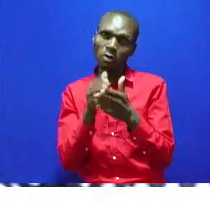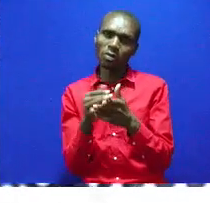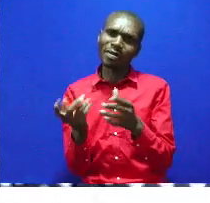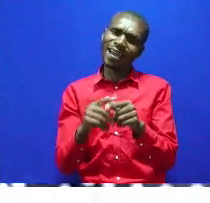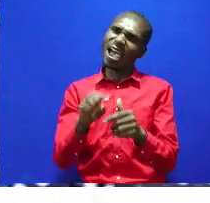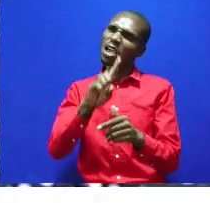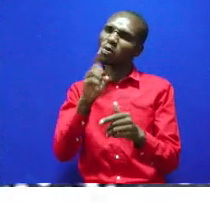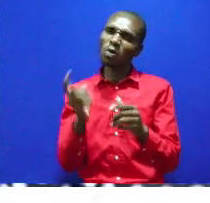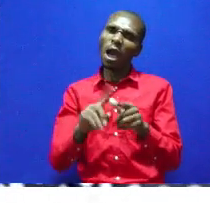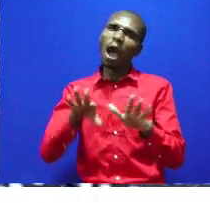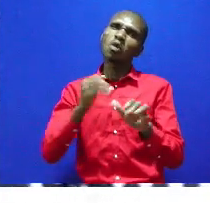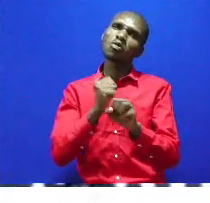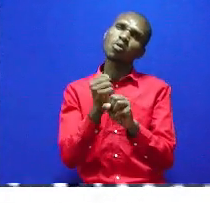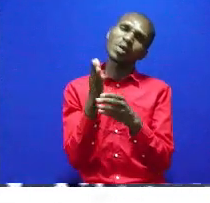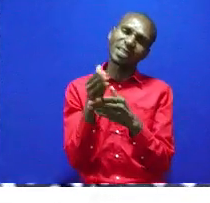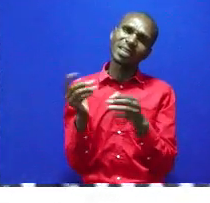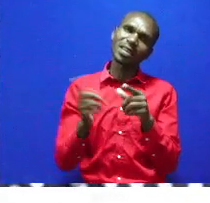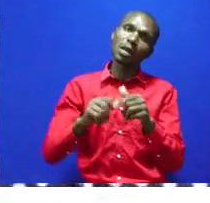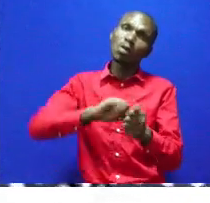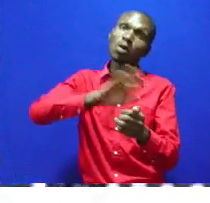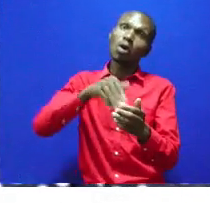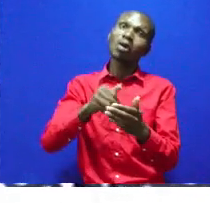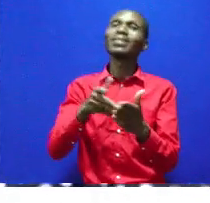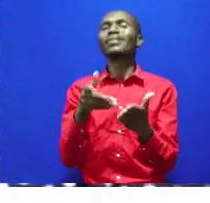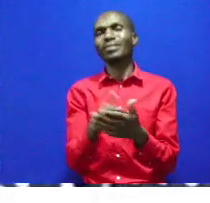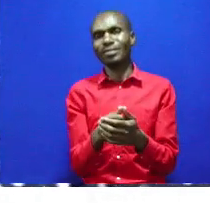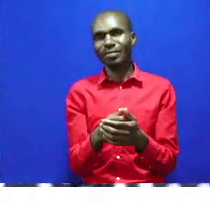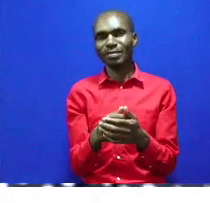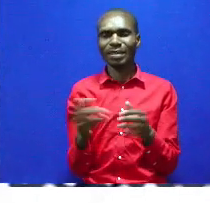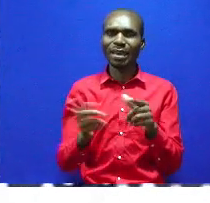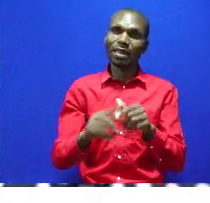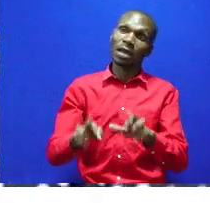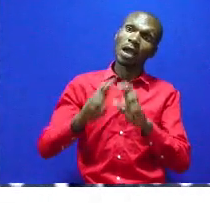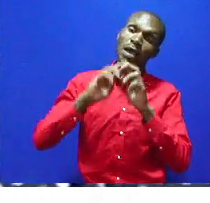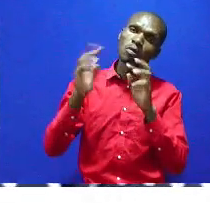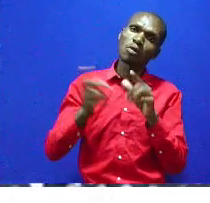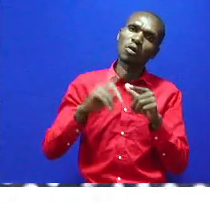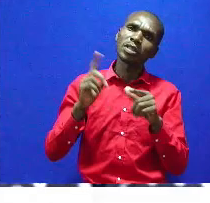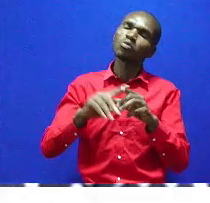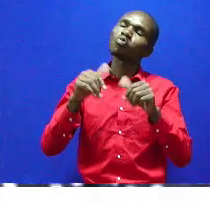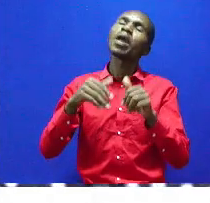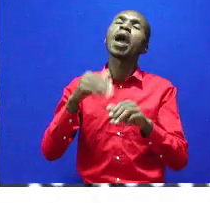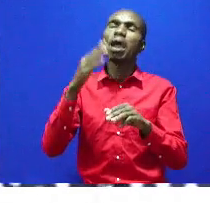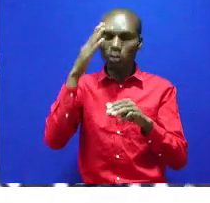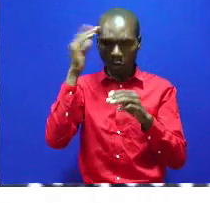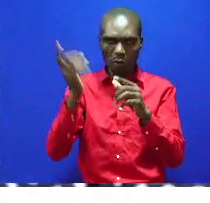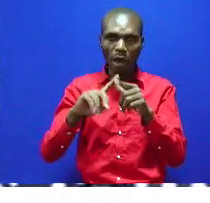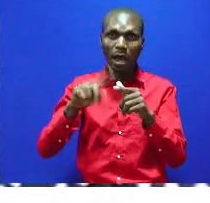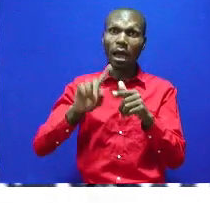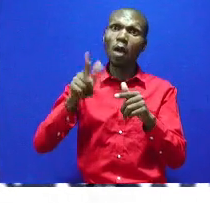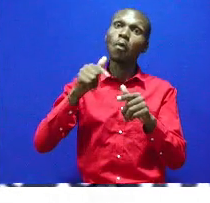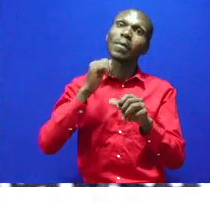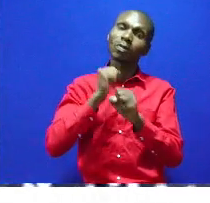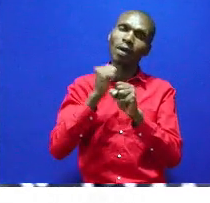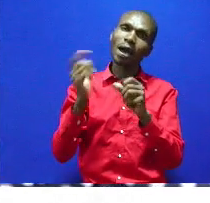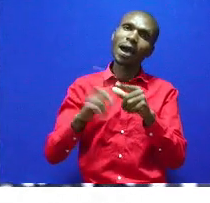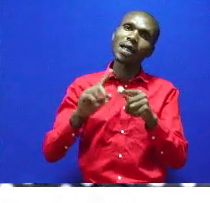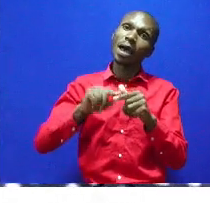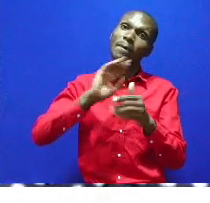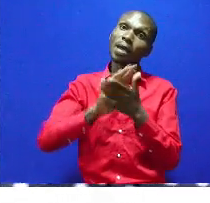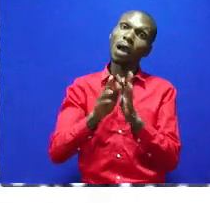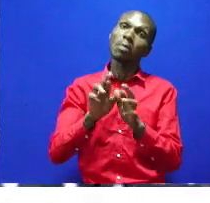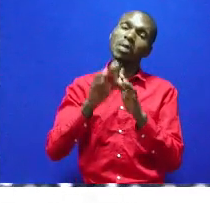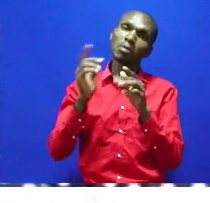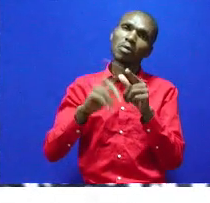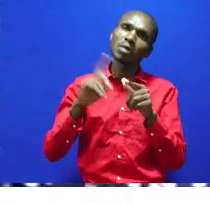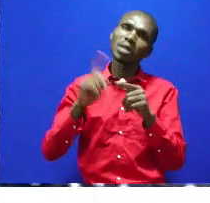Nikamwambia, wow, can you do journalist with all these grades? Akasema, inakuuma sana. Ni mimi nitafanya, lakini I love to be a journalist. Unajua mimi I